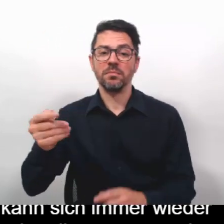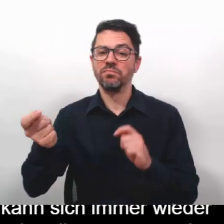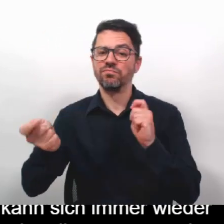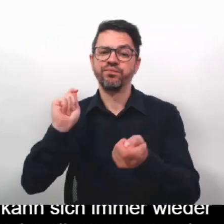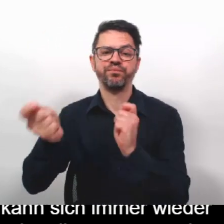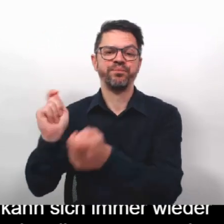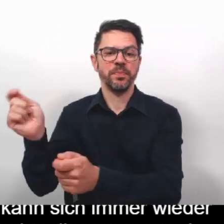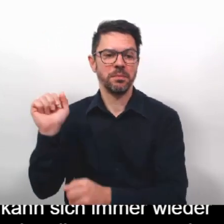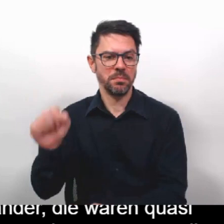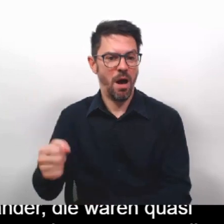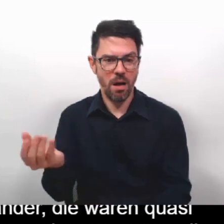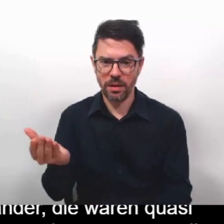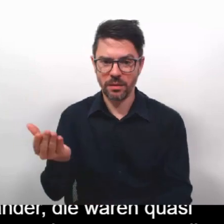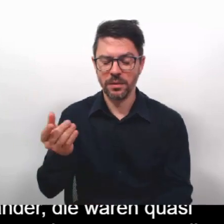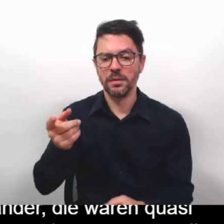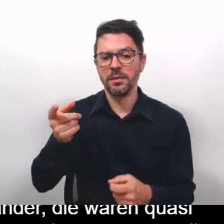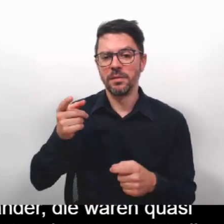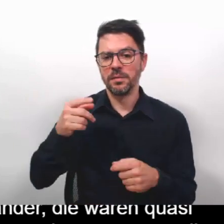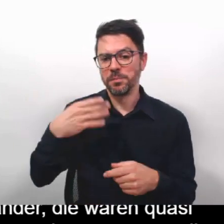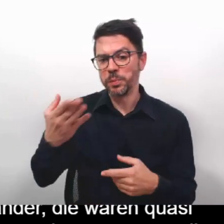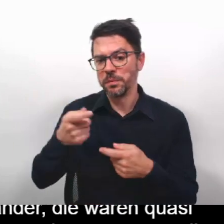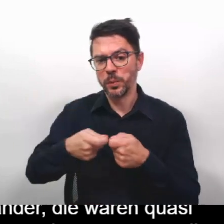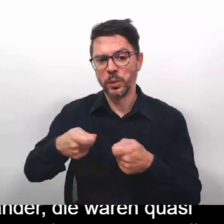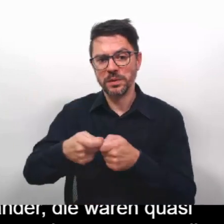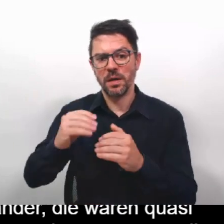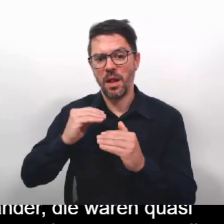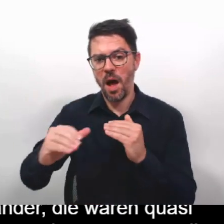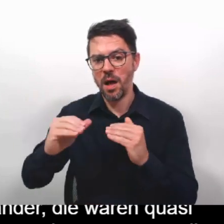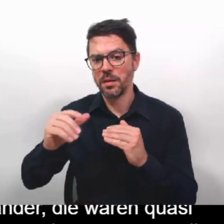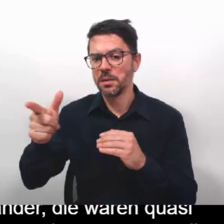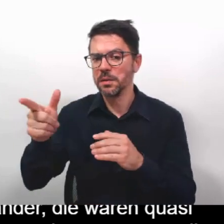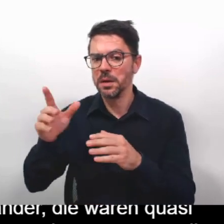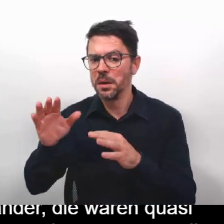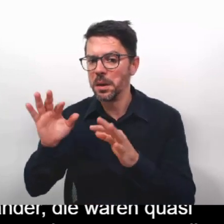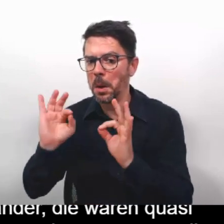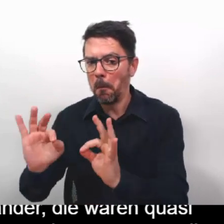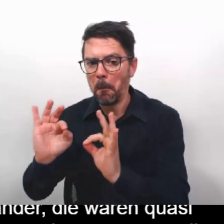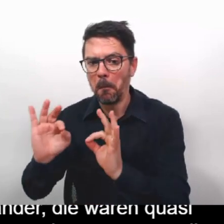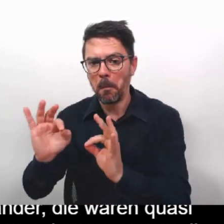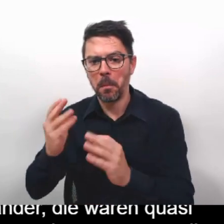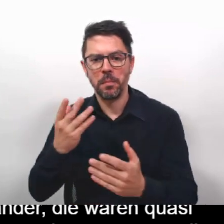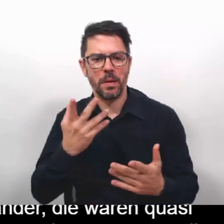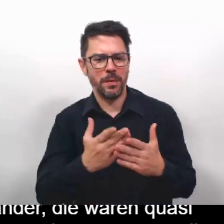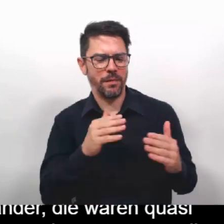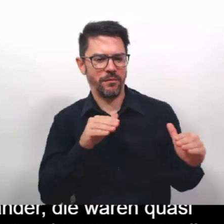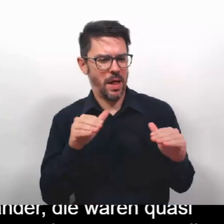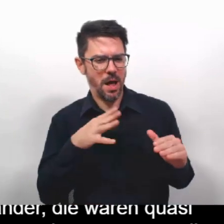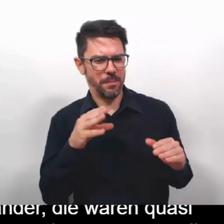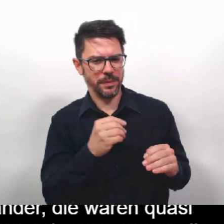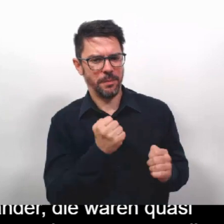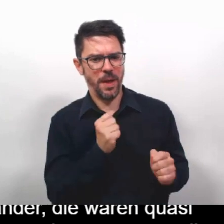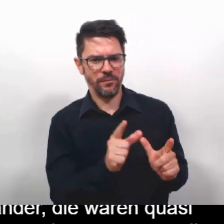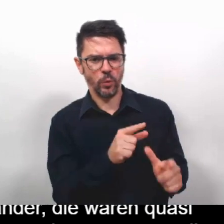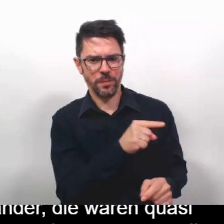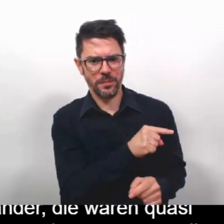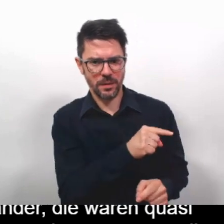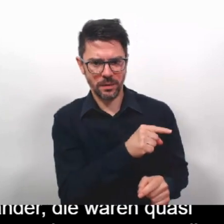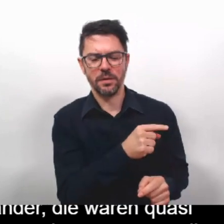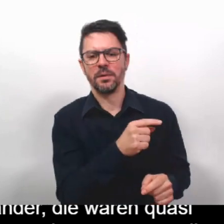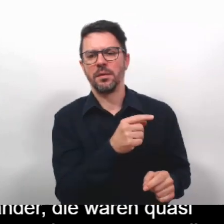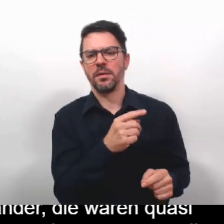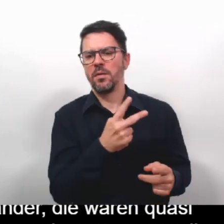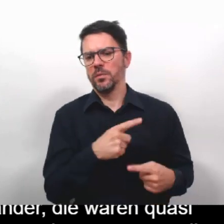es naiv zu glauben, dass wir, wenn man jetzt das vergleicht mit Tschechien, mit unseren Nachbarstaaten etc., dass wir dann komplett